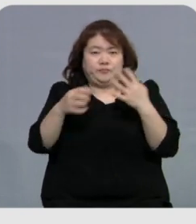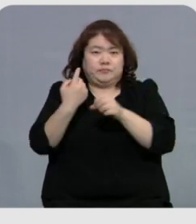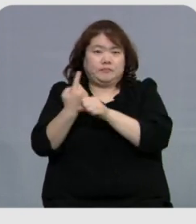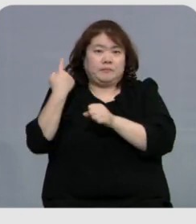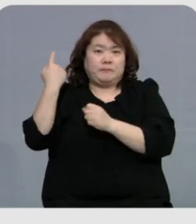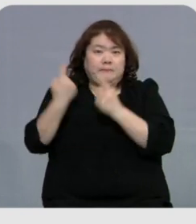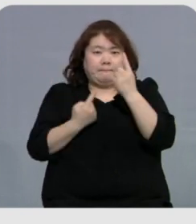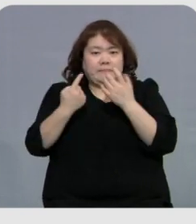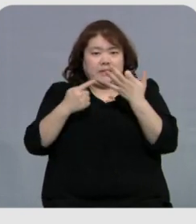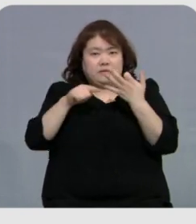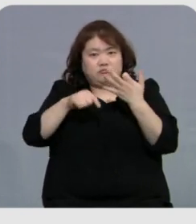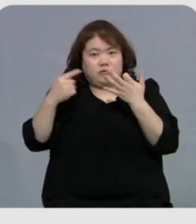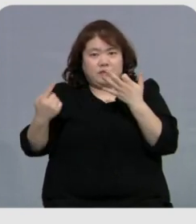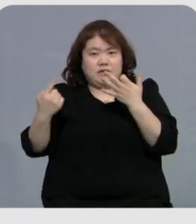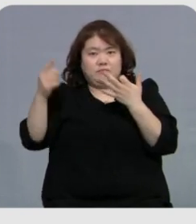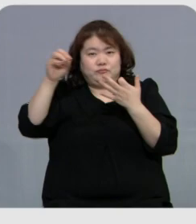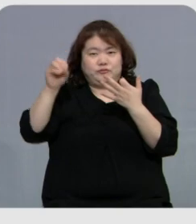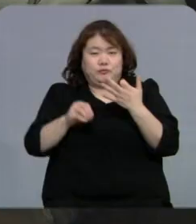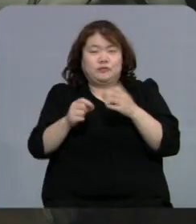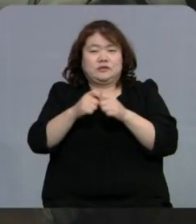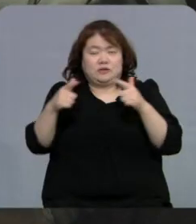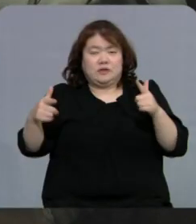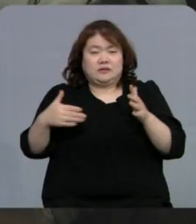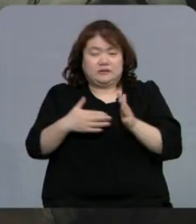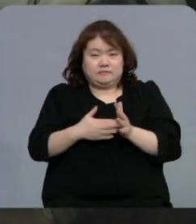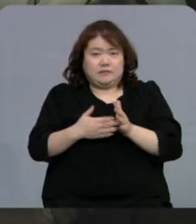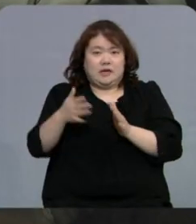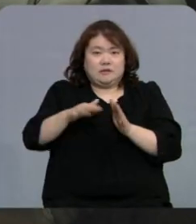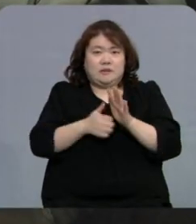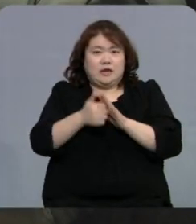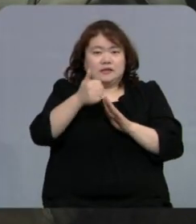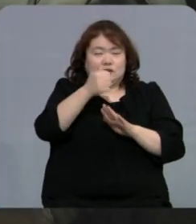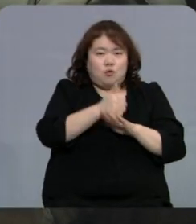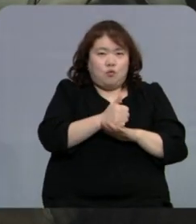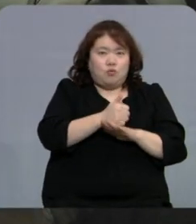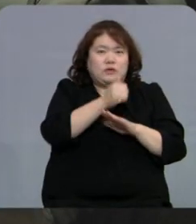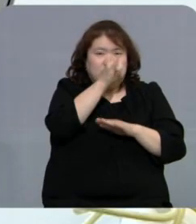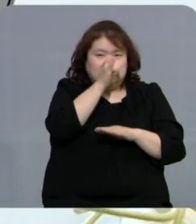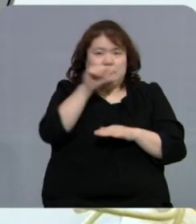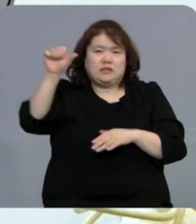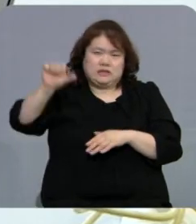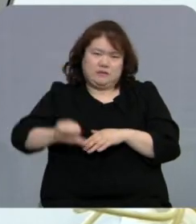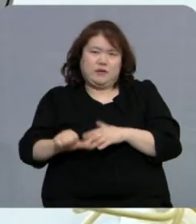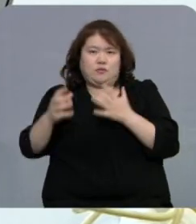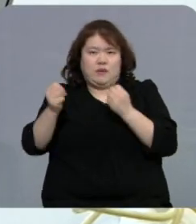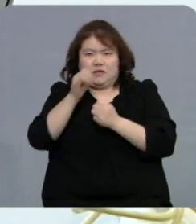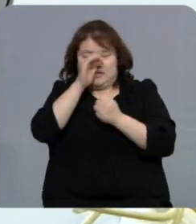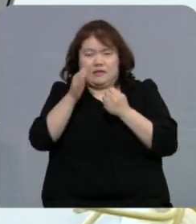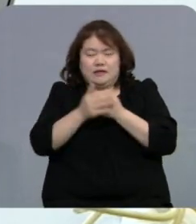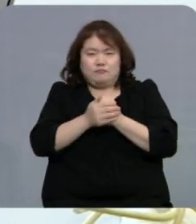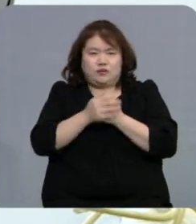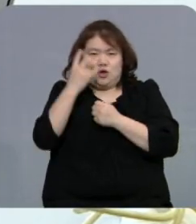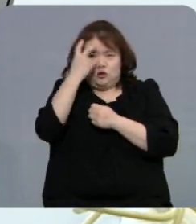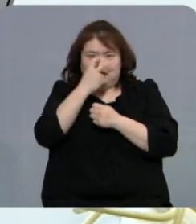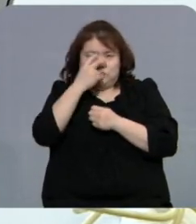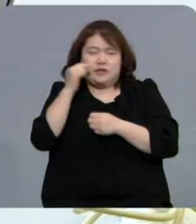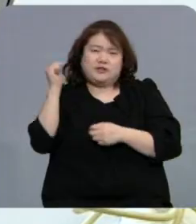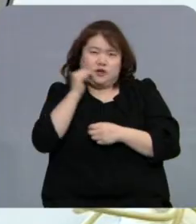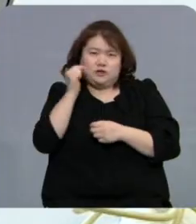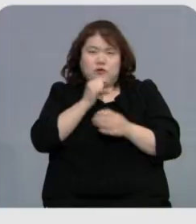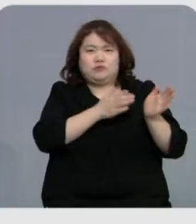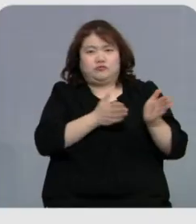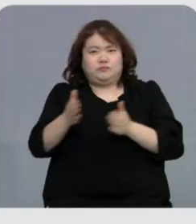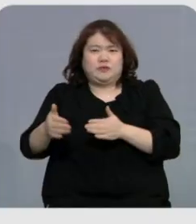전보다 19.1% 늘었습니다. 하지만 성공 못지않게 실패율도 높은 만큼 철저한 시장 조사와 준비가